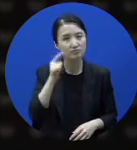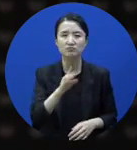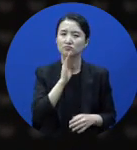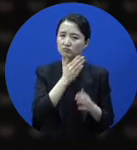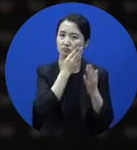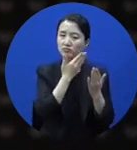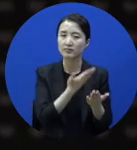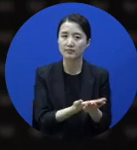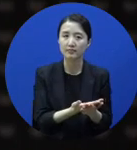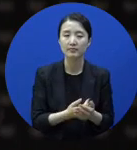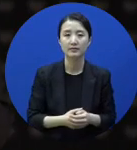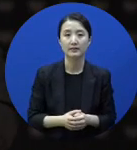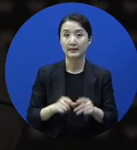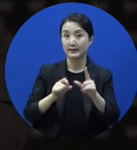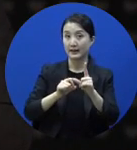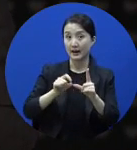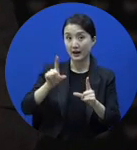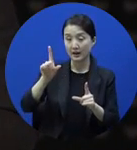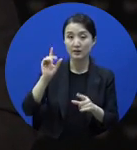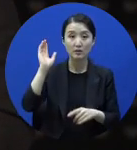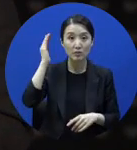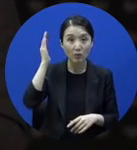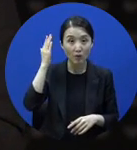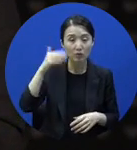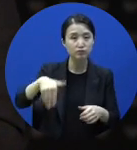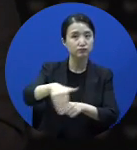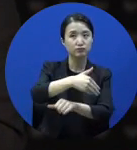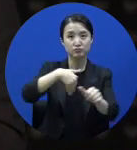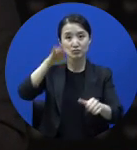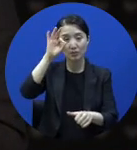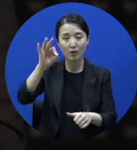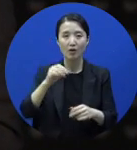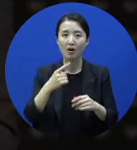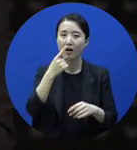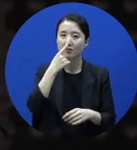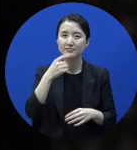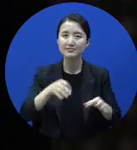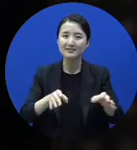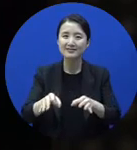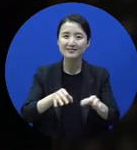같은 공간들이 이제 잘 되어 있죠. 네, 그런 것들을 좀 고려하시면 좋을 것 같아요.